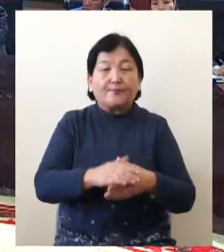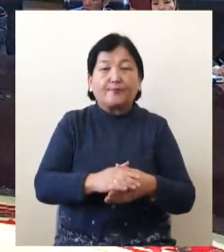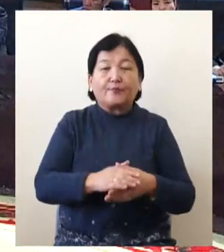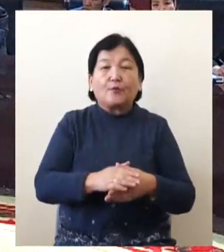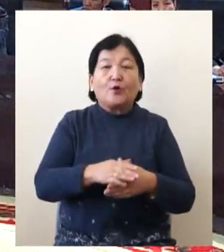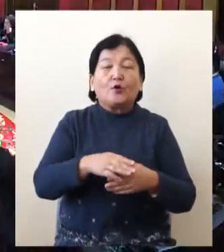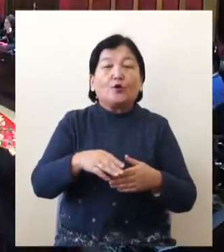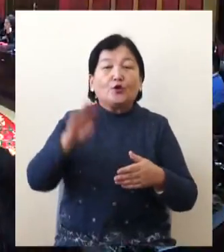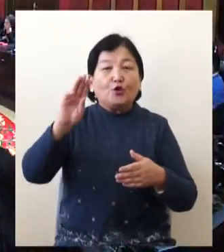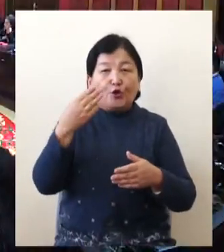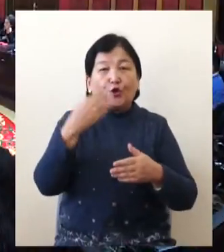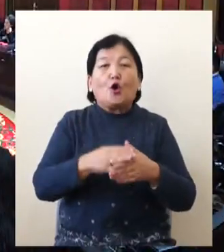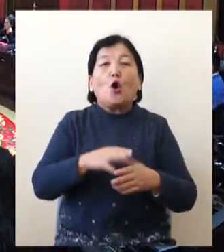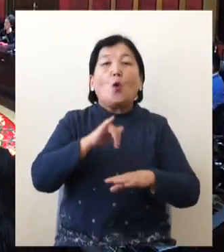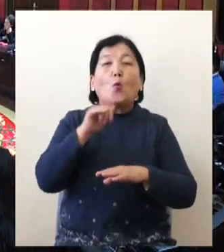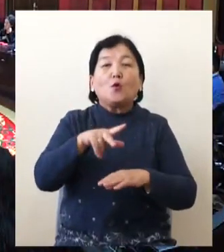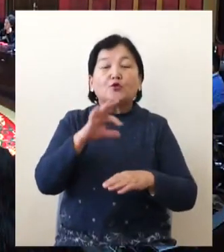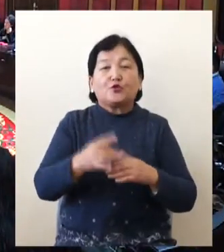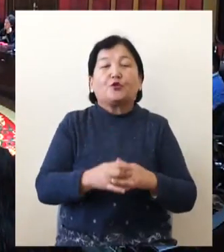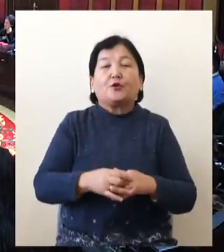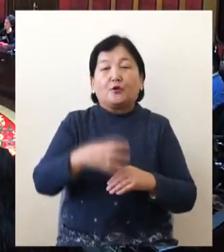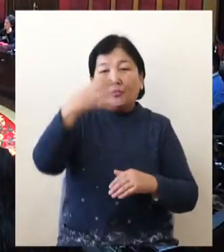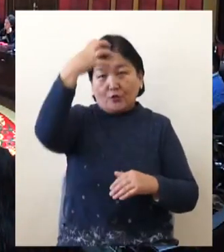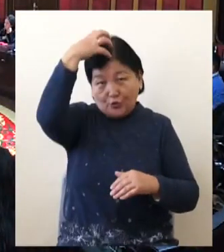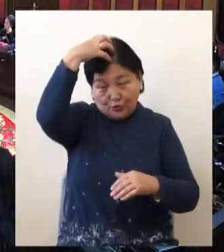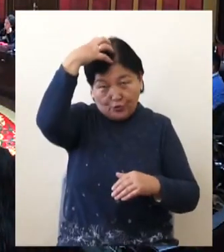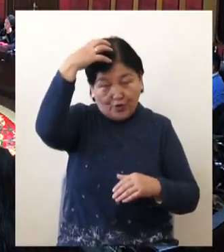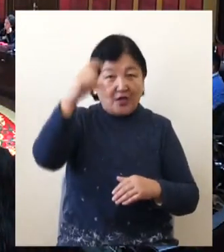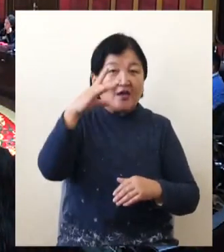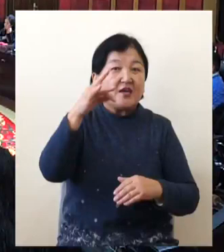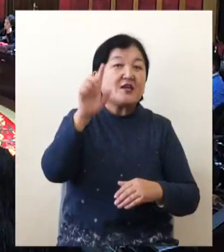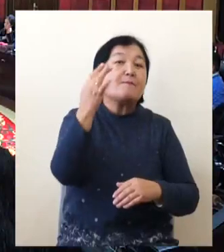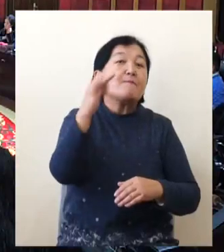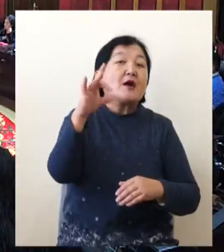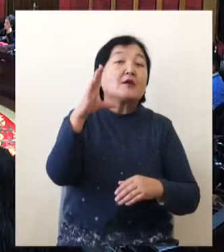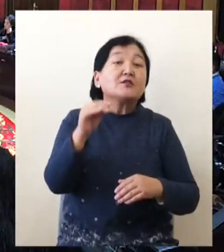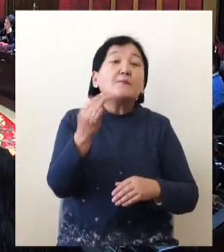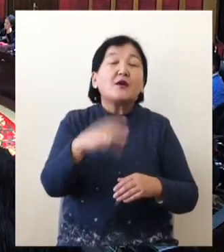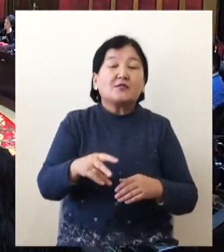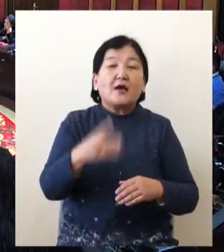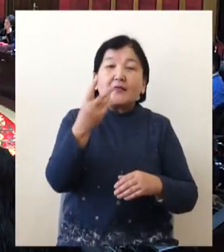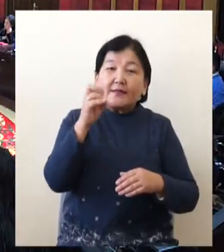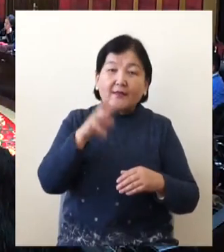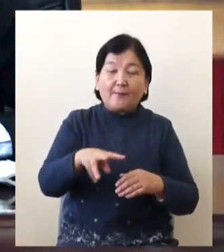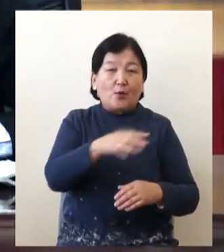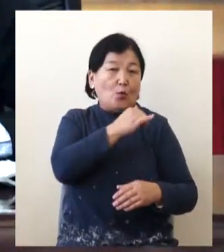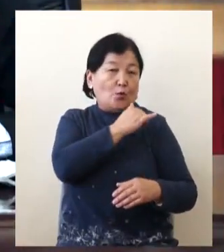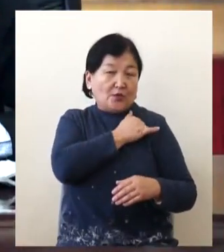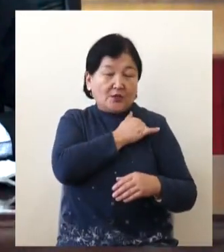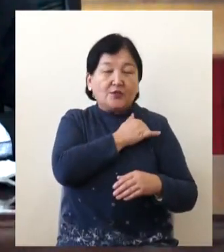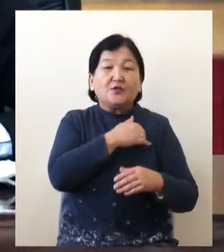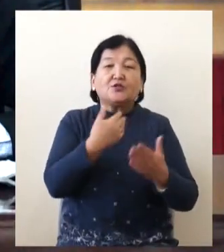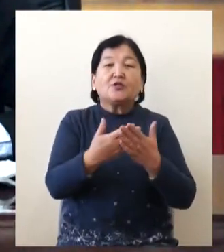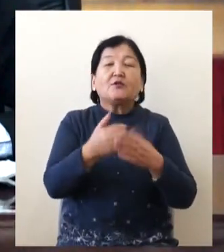тодорхой улс төрийн тэр яг тодорхой тэр ирэх барьж исэн намын бодлоготл таарахгүй байсан хүмүүсийг бол ажлаас нь